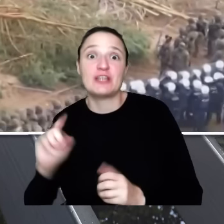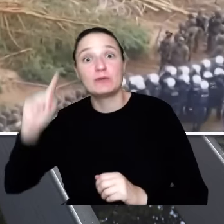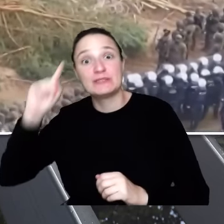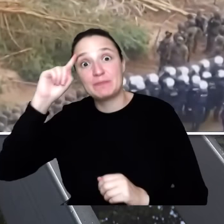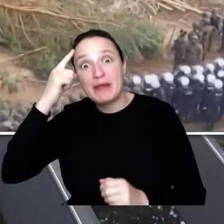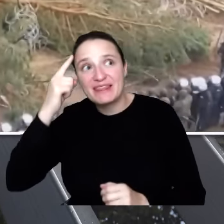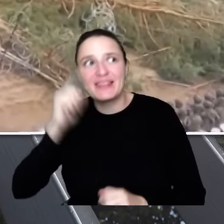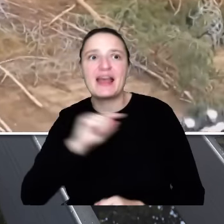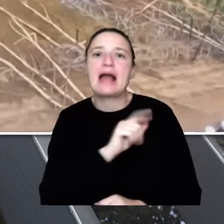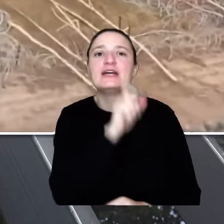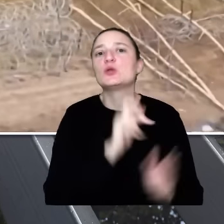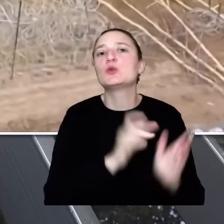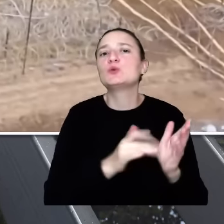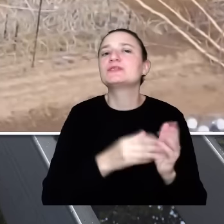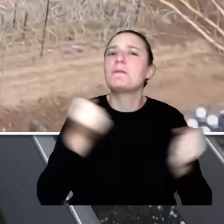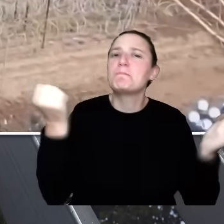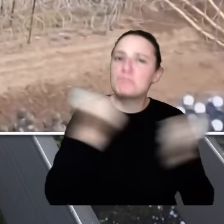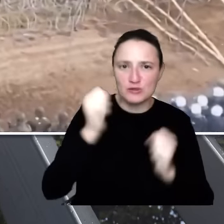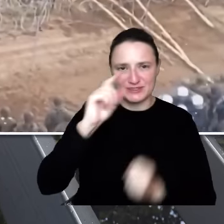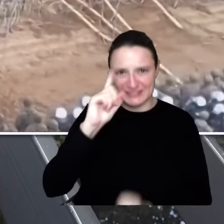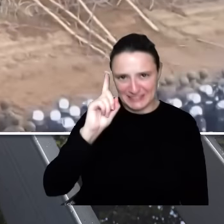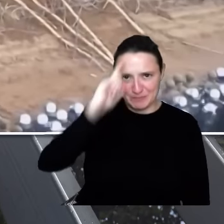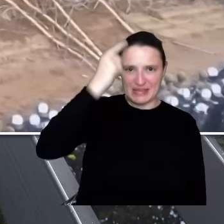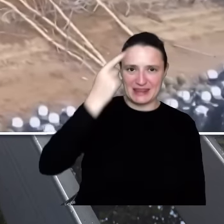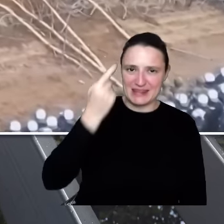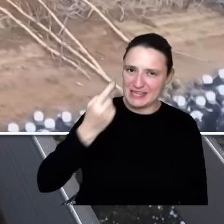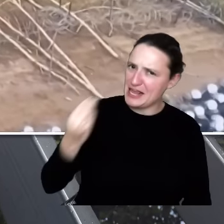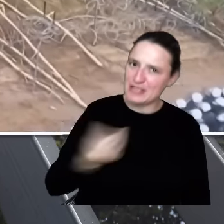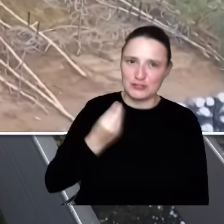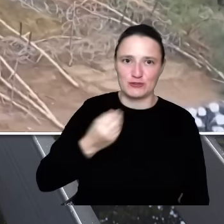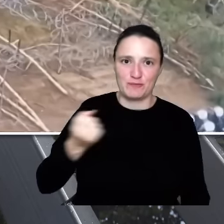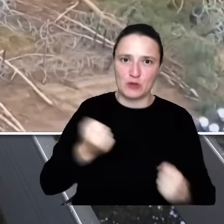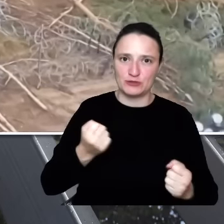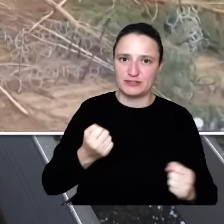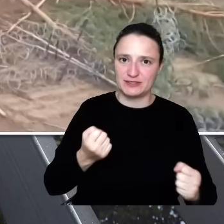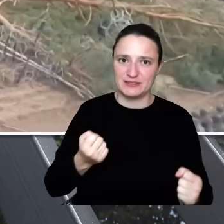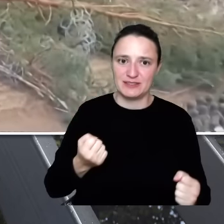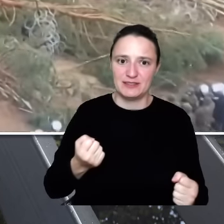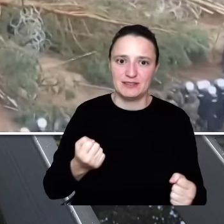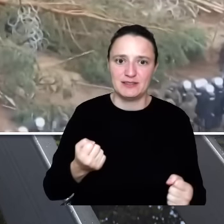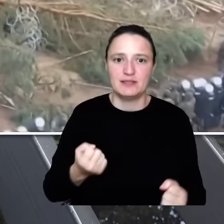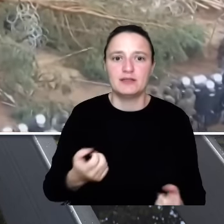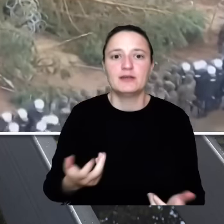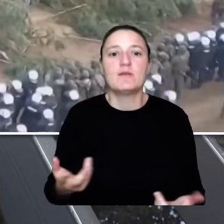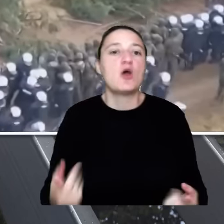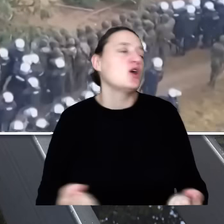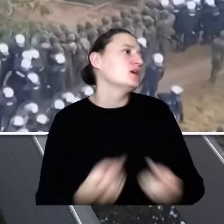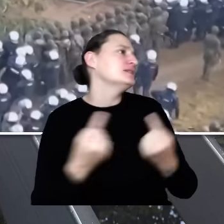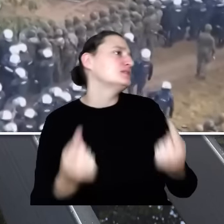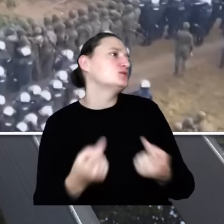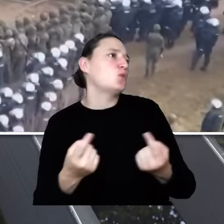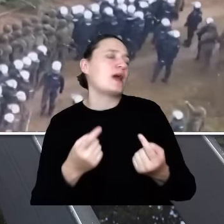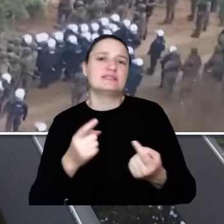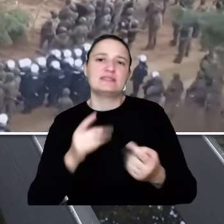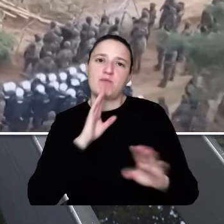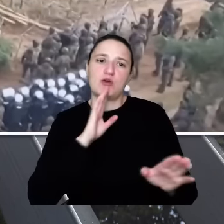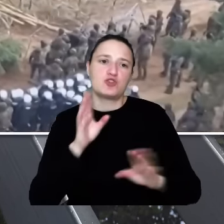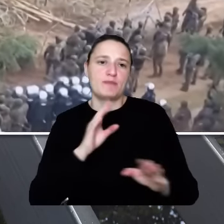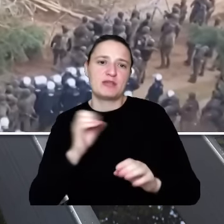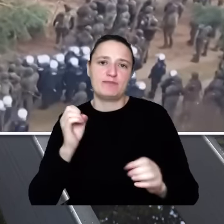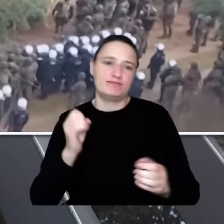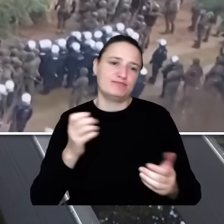jeszcze sprytniejszego na Donalda Tuska, który jest nie... No, sytuacja przypomina przerzucanie... Chwili, jeżeli można podać,